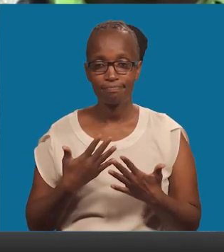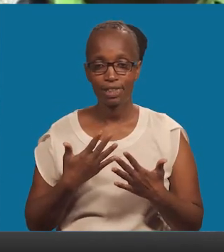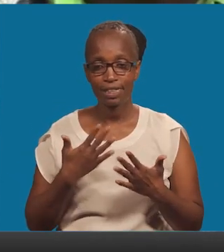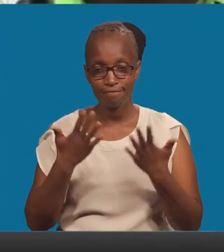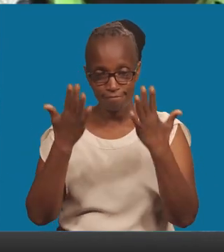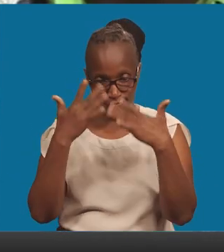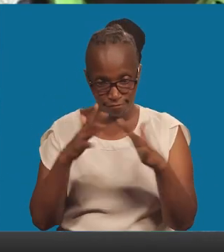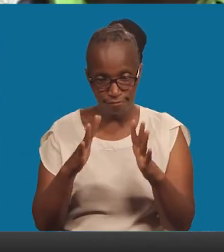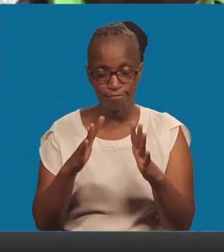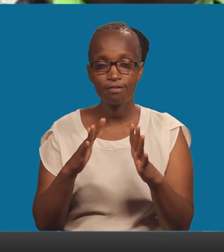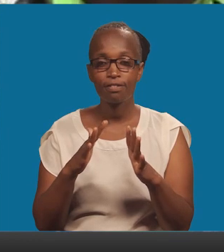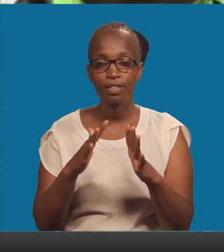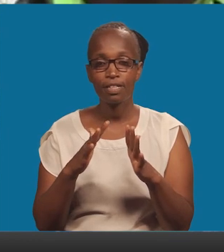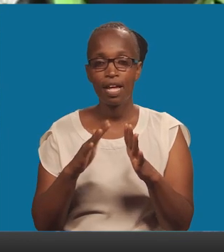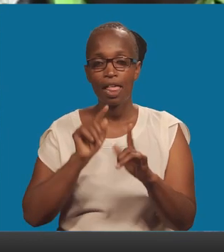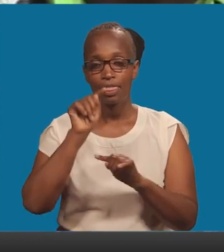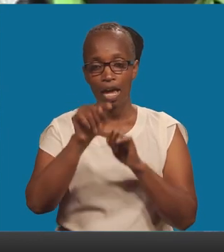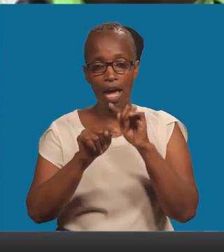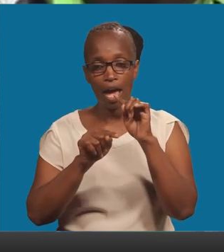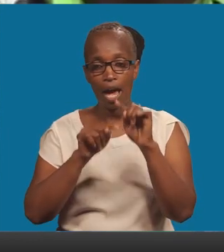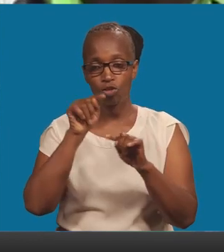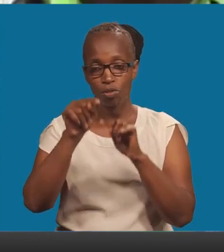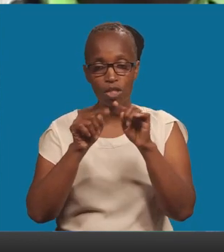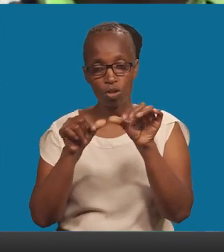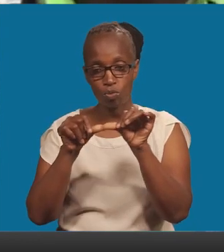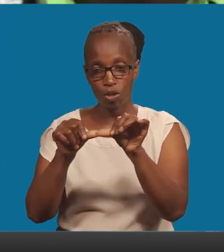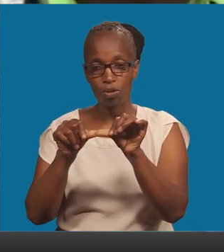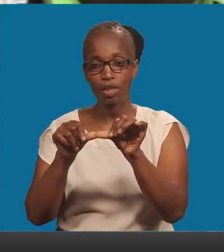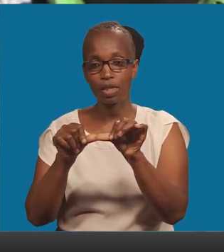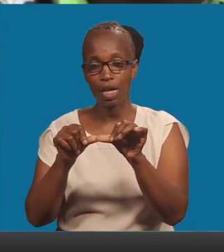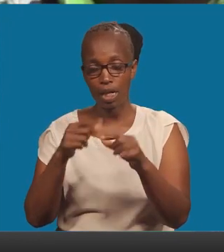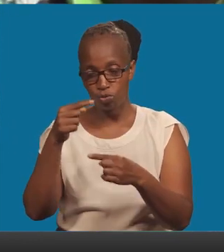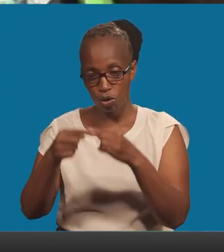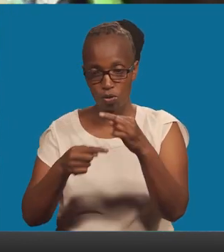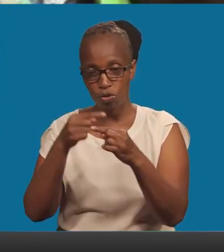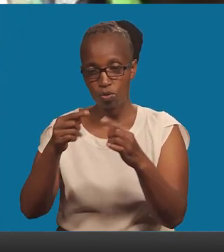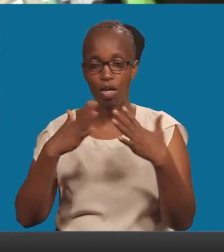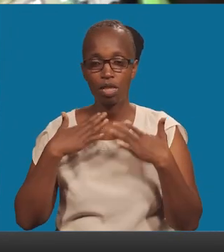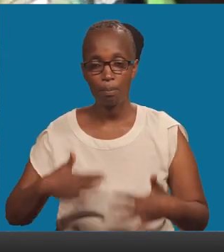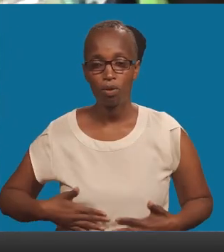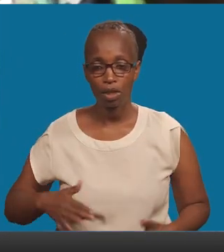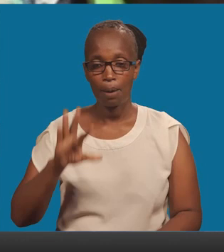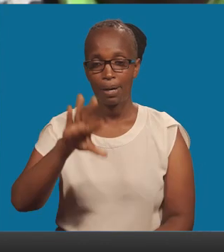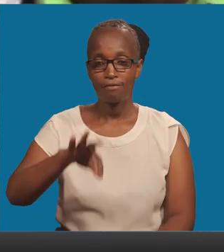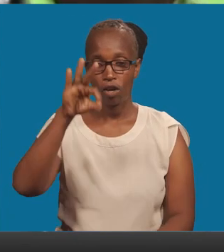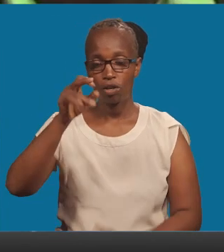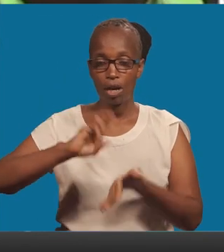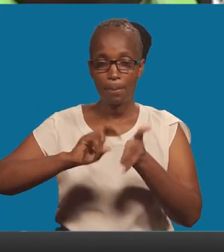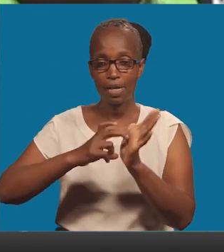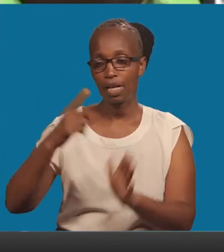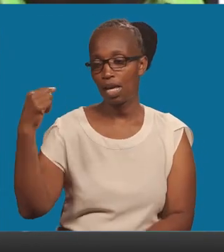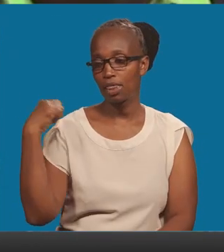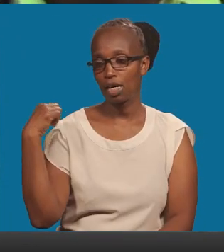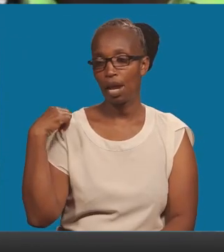ya kwamba charges zitazidi na vile tunavyoendelea mili inaendelea kupatikana. So the number of